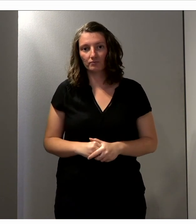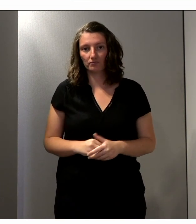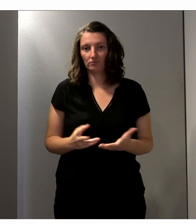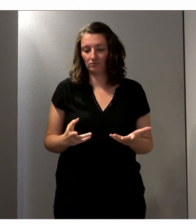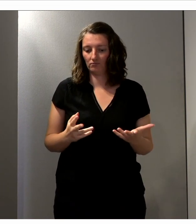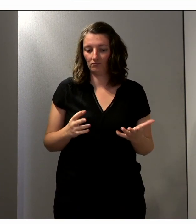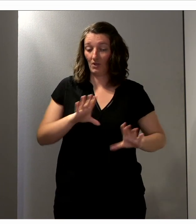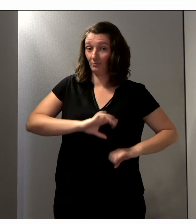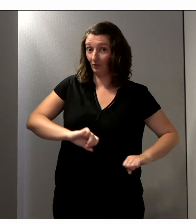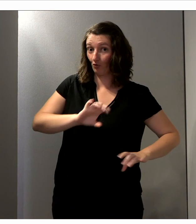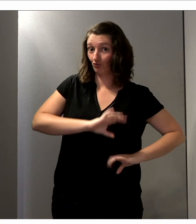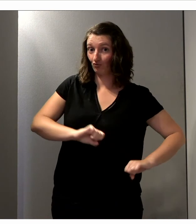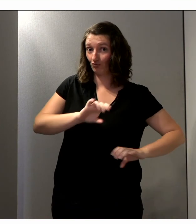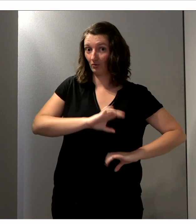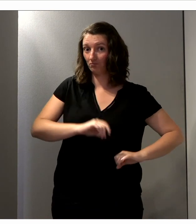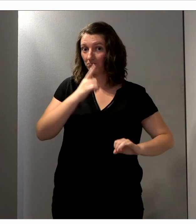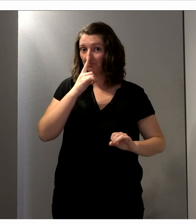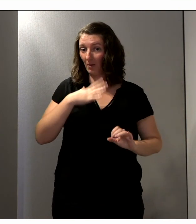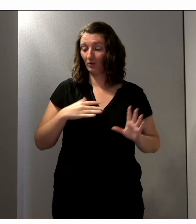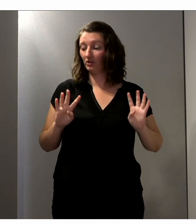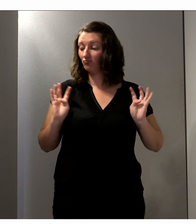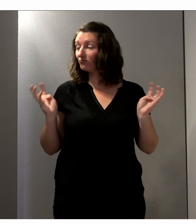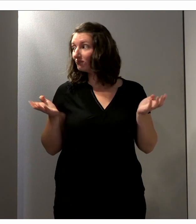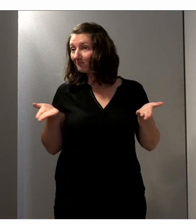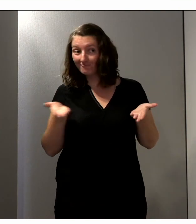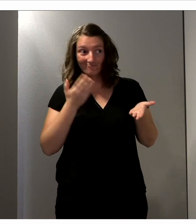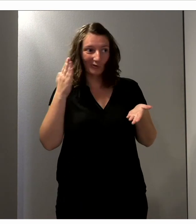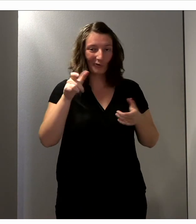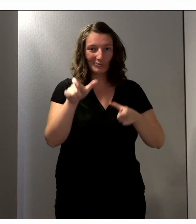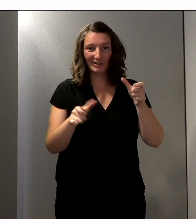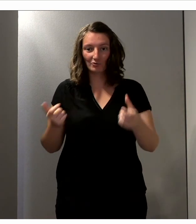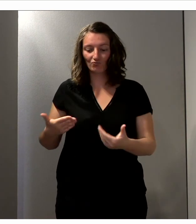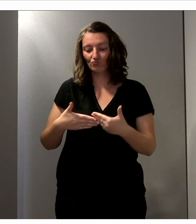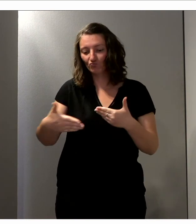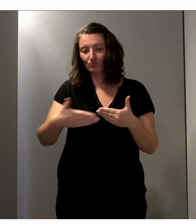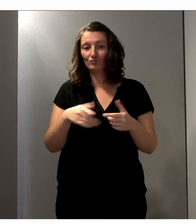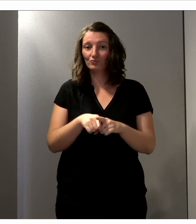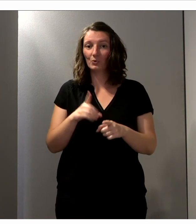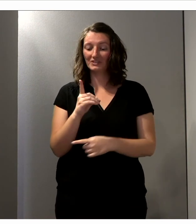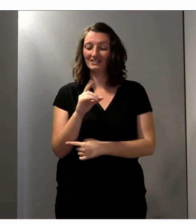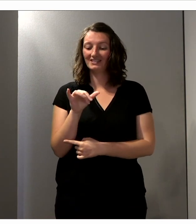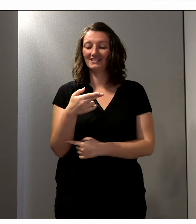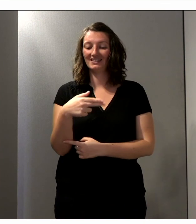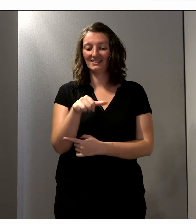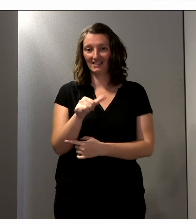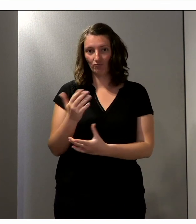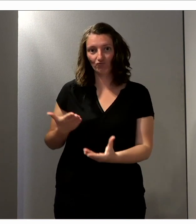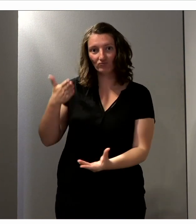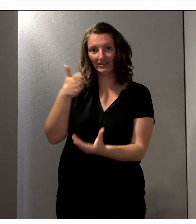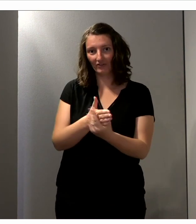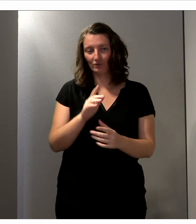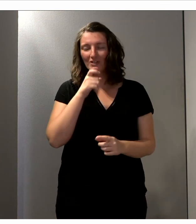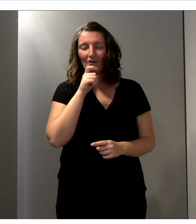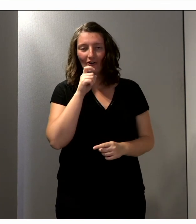une expérience. Je pense que dans la table ronde, on aura aussi Dina qui nous parlera de